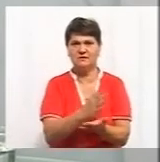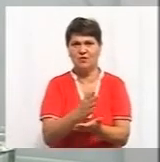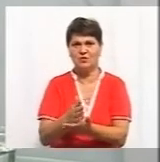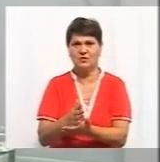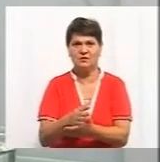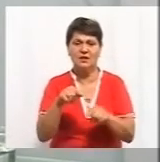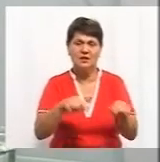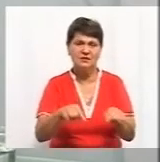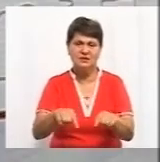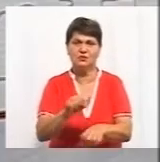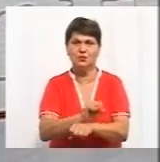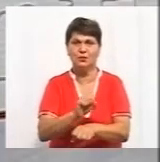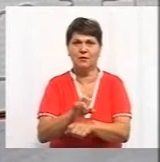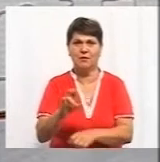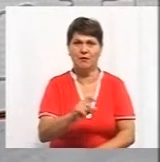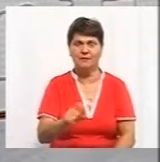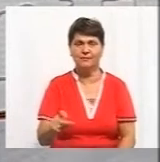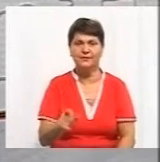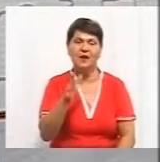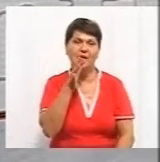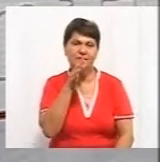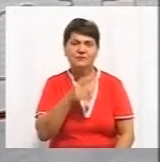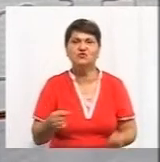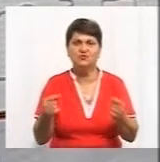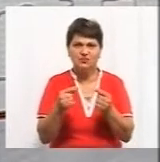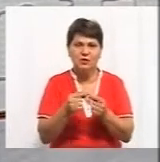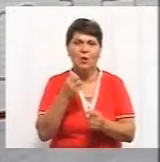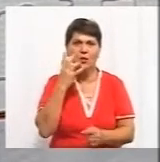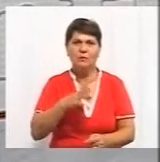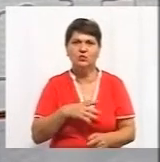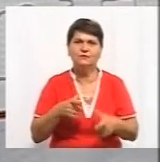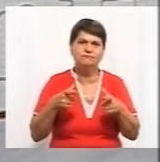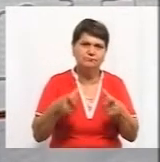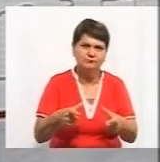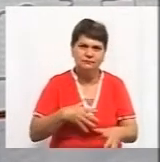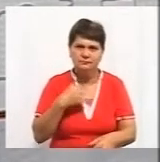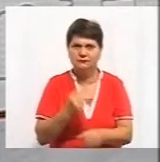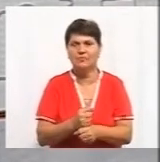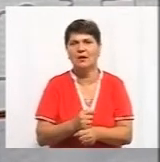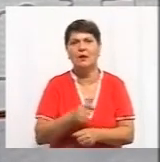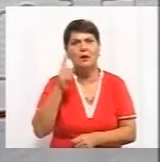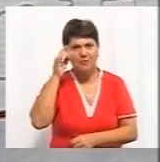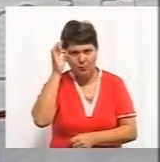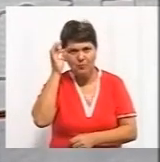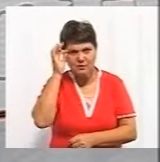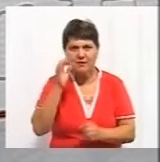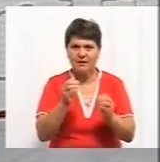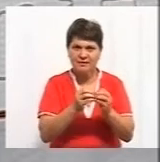цих зупинках. Ну, у свій час, коли були жорсткий карантин, повністю було обмеження до 10-ї